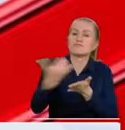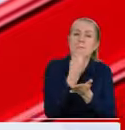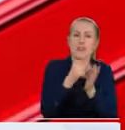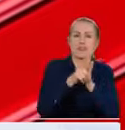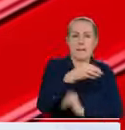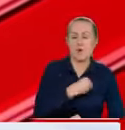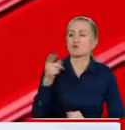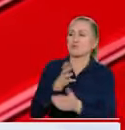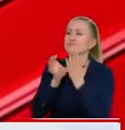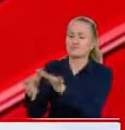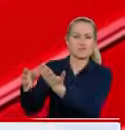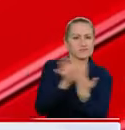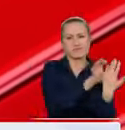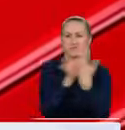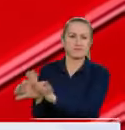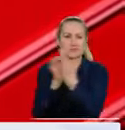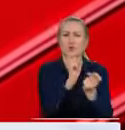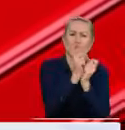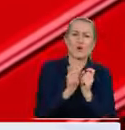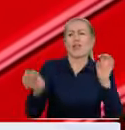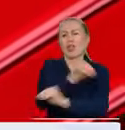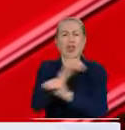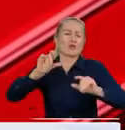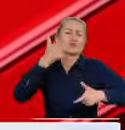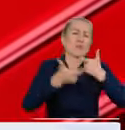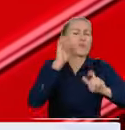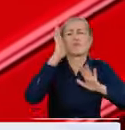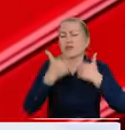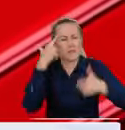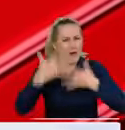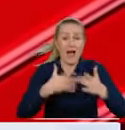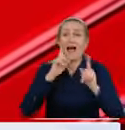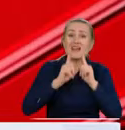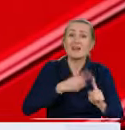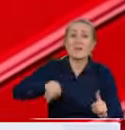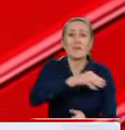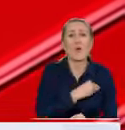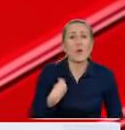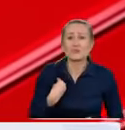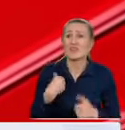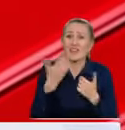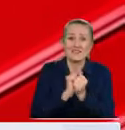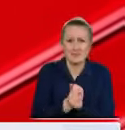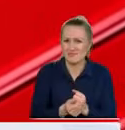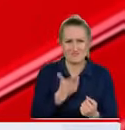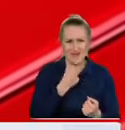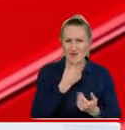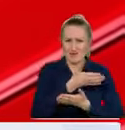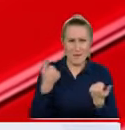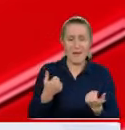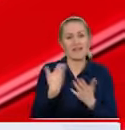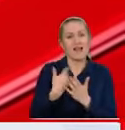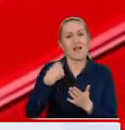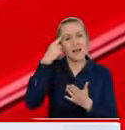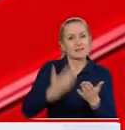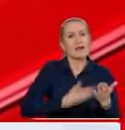się nawzajem, kłócą się, kto się zamieni stołkami, a tak naprawdę dla Polek i Polaków niewiele się zmienia. Dlatego zaproponowałem